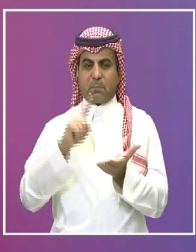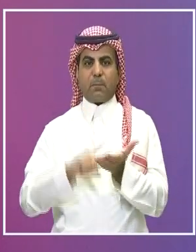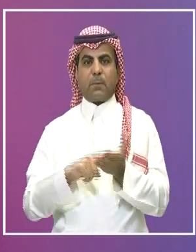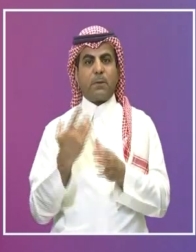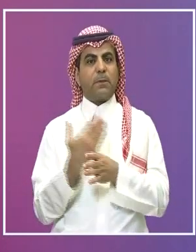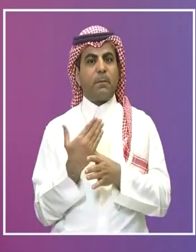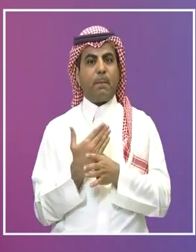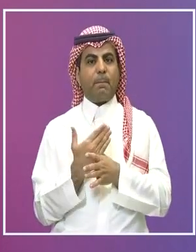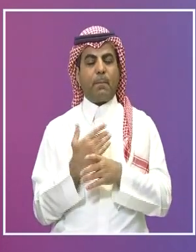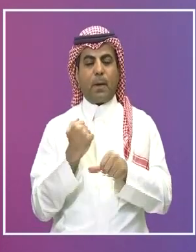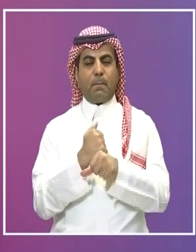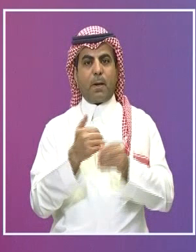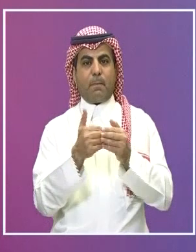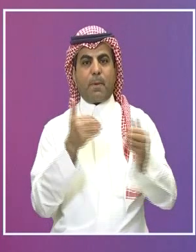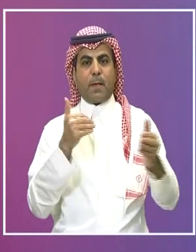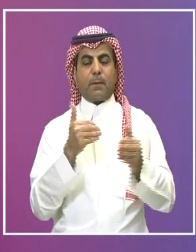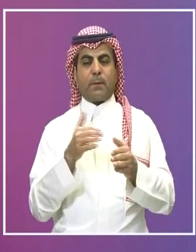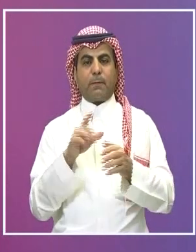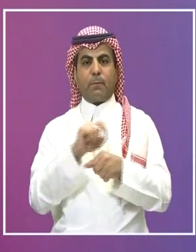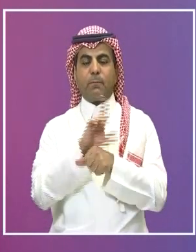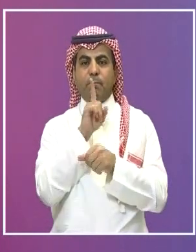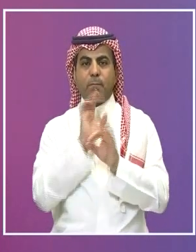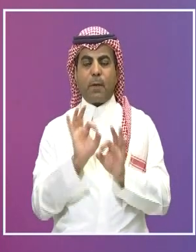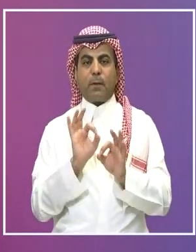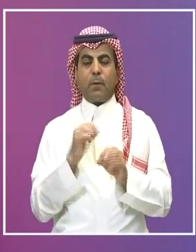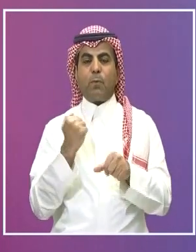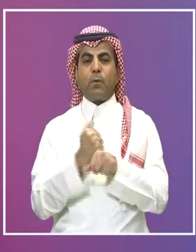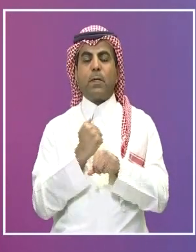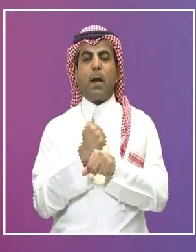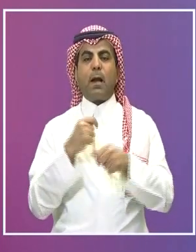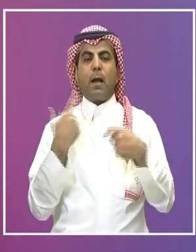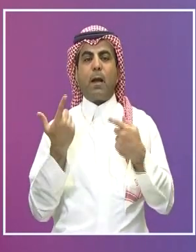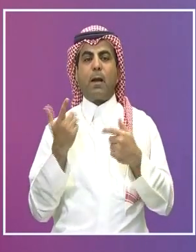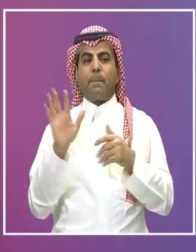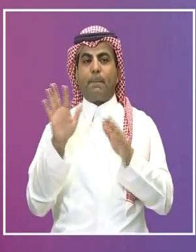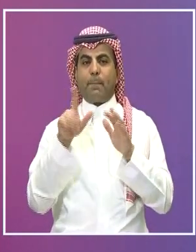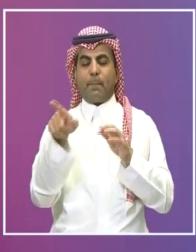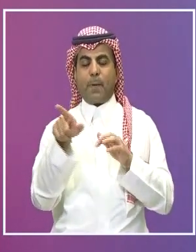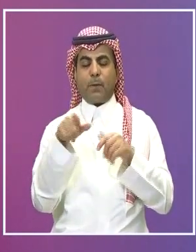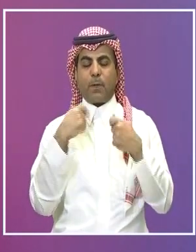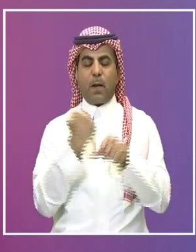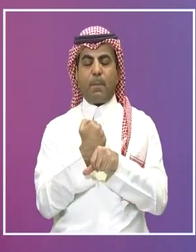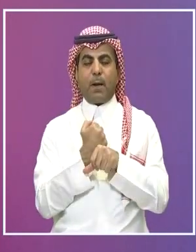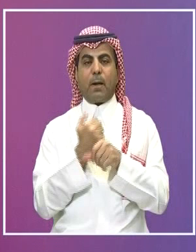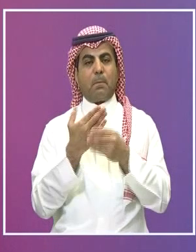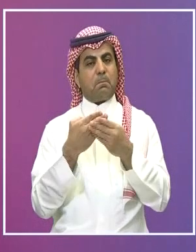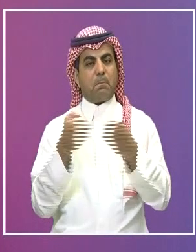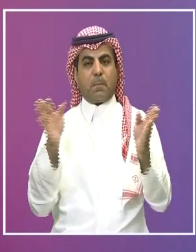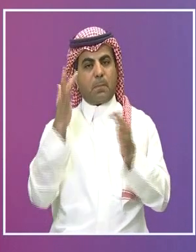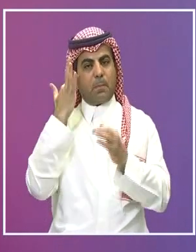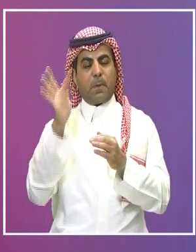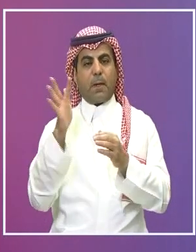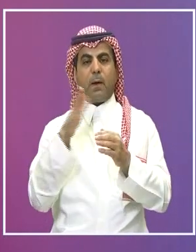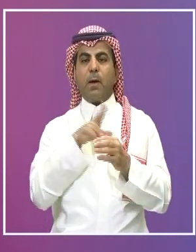نجاحها وفعاليتها خلال فترة الجائحة، ومكنت وزارة الموارد البشرية والتنمية الاجتماعية جميع الجهات الحكومية من